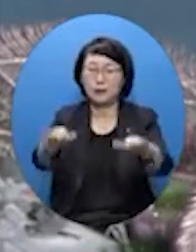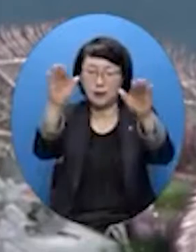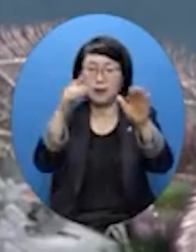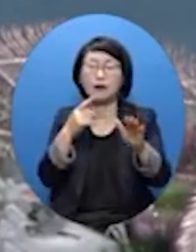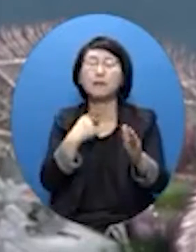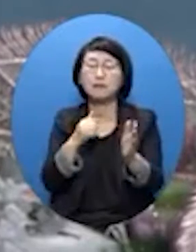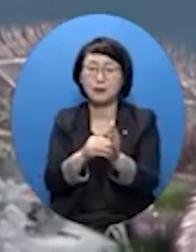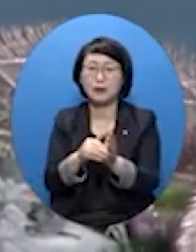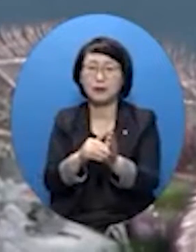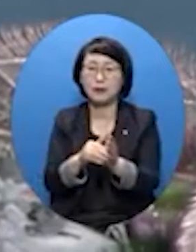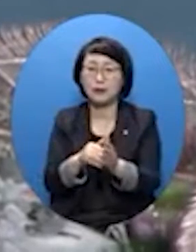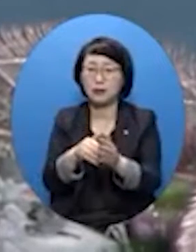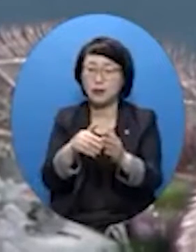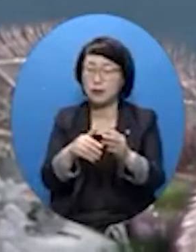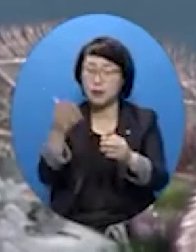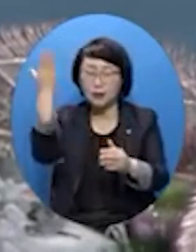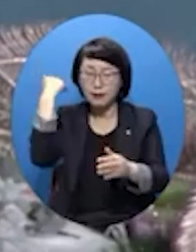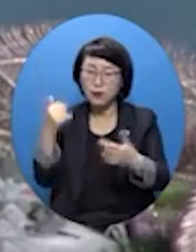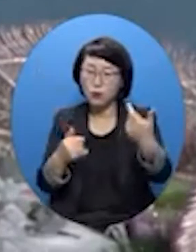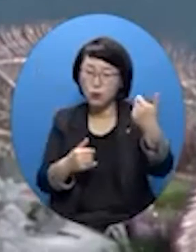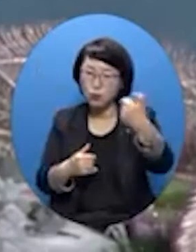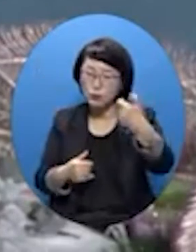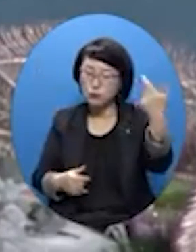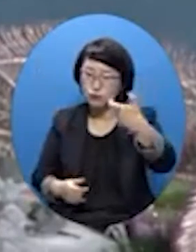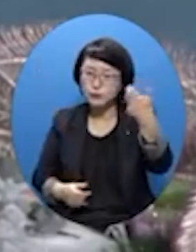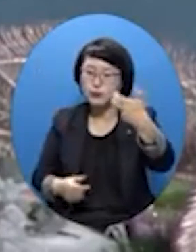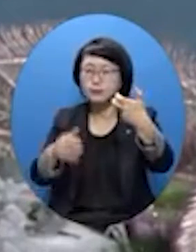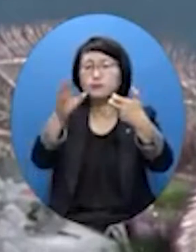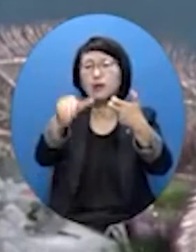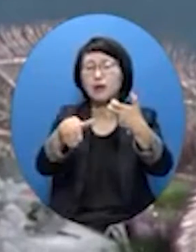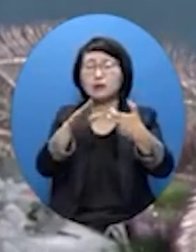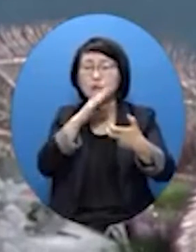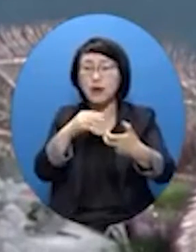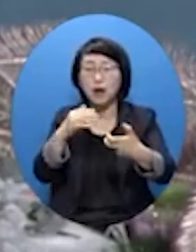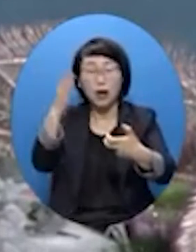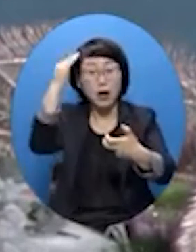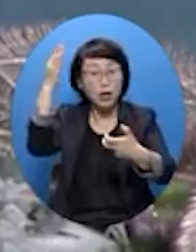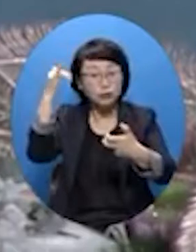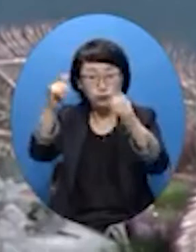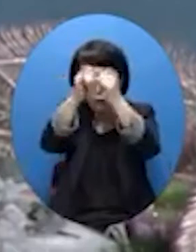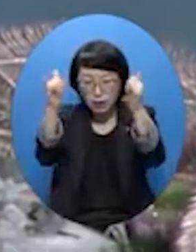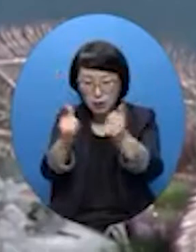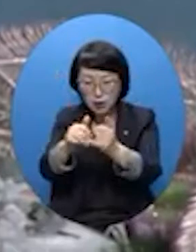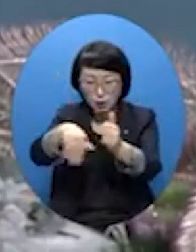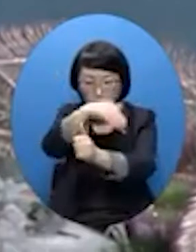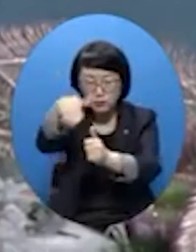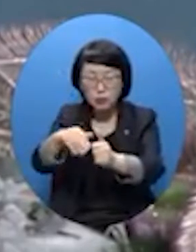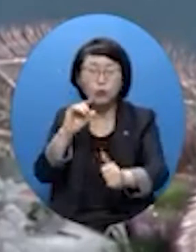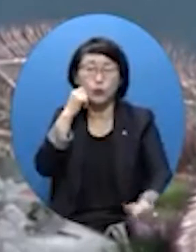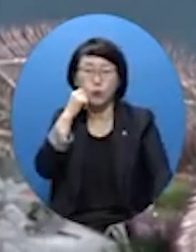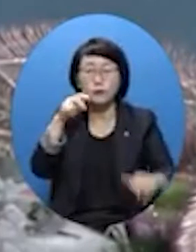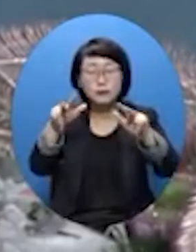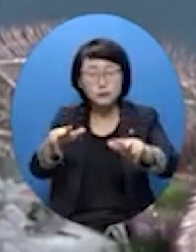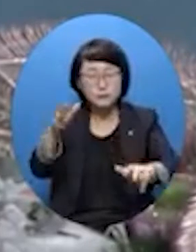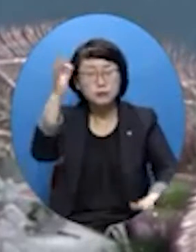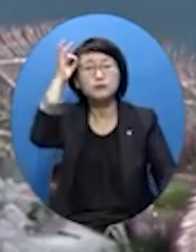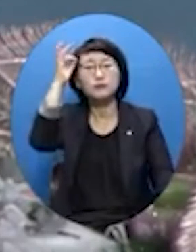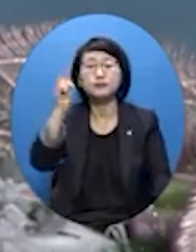자라났습니다. 50년대, 60년대, 70년대 정말 한국이 어려웠습니다. 그때 지금 기억나는 것은